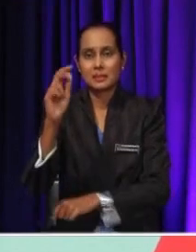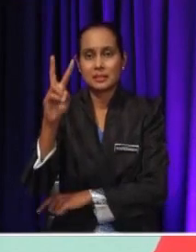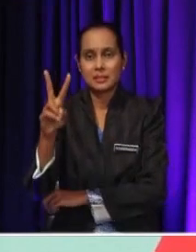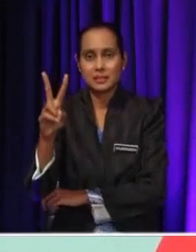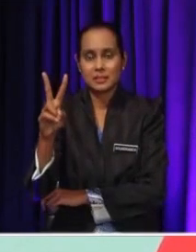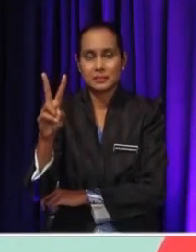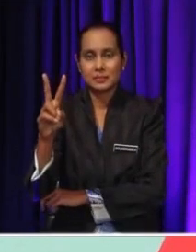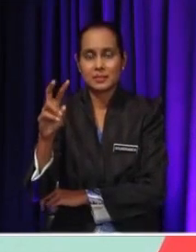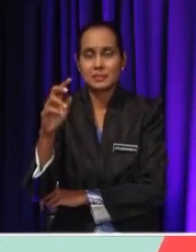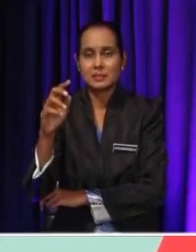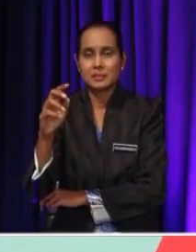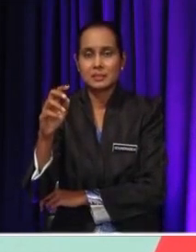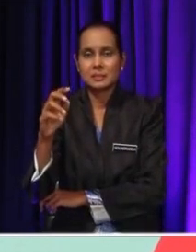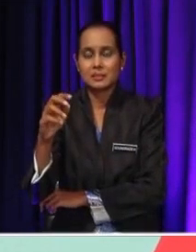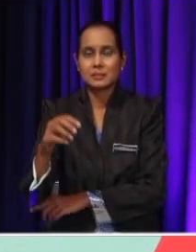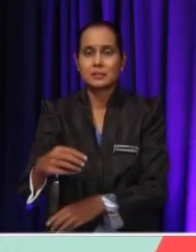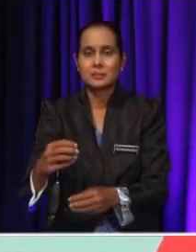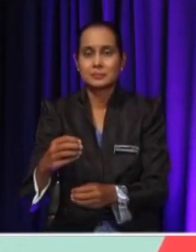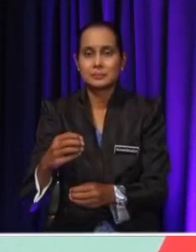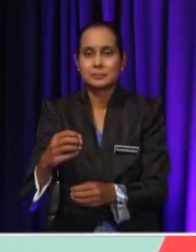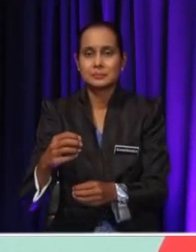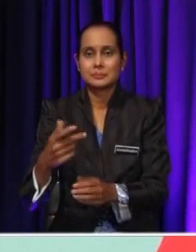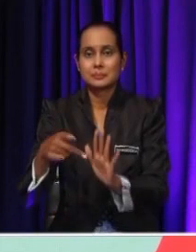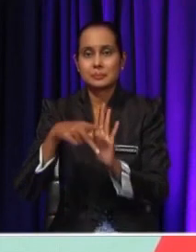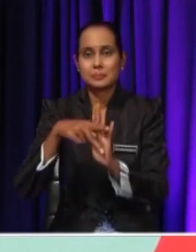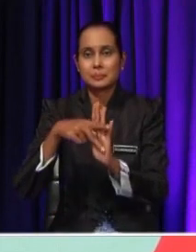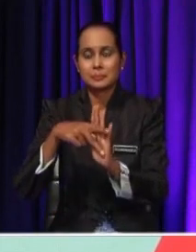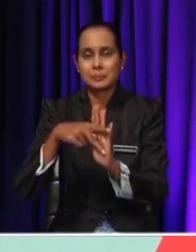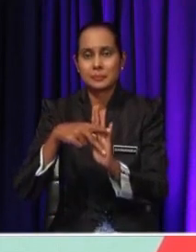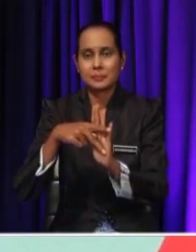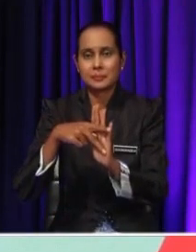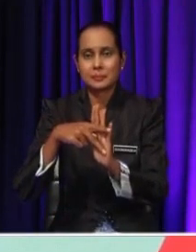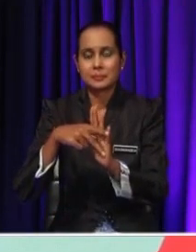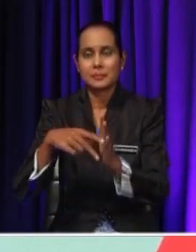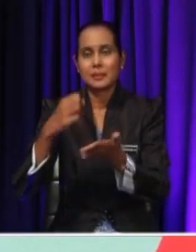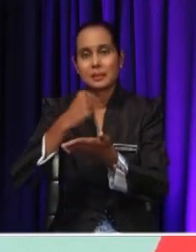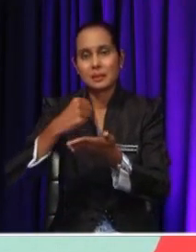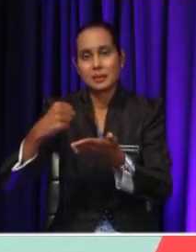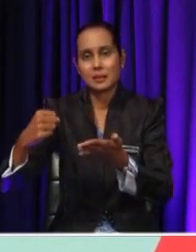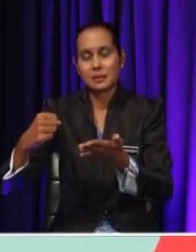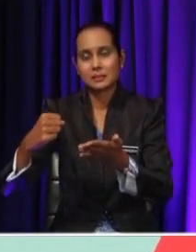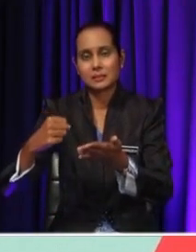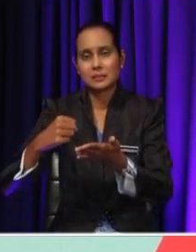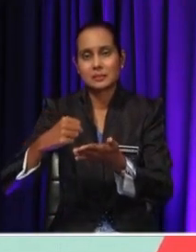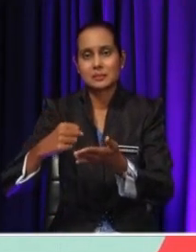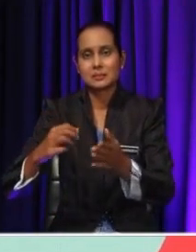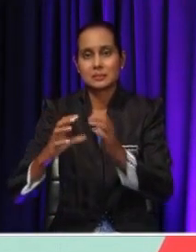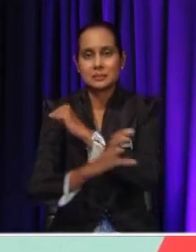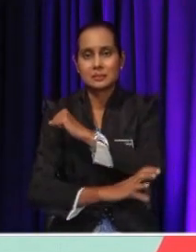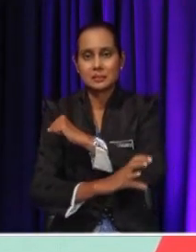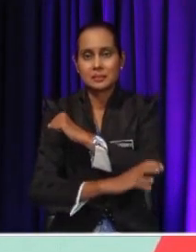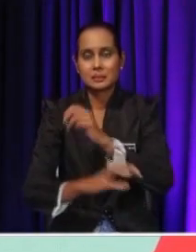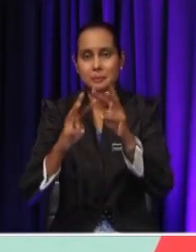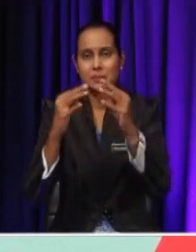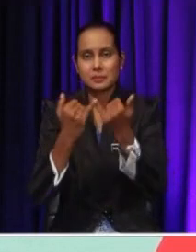juga menyiapkan dokumentasi tentang karya-karya Sastranegara agama masyarakat akan